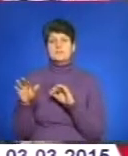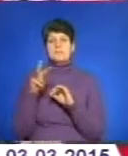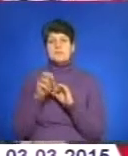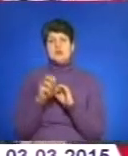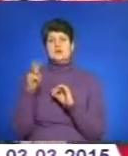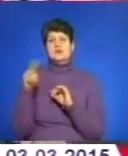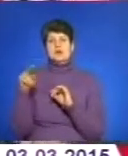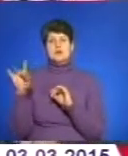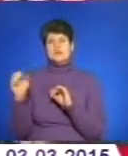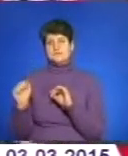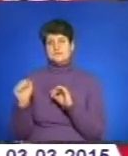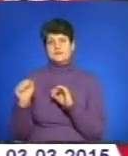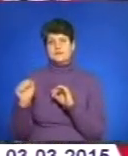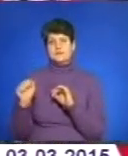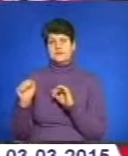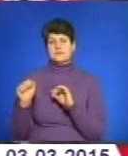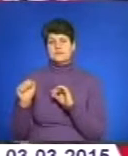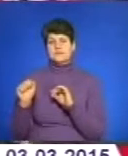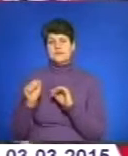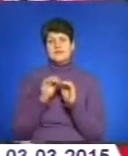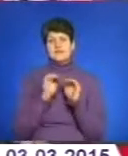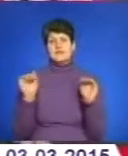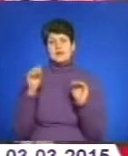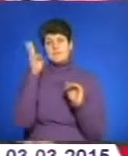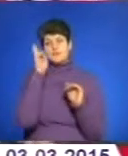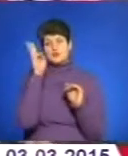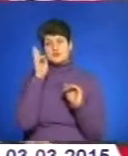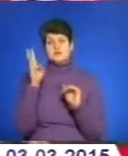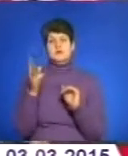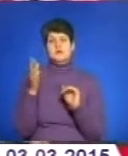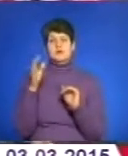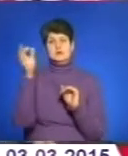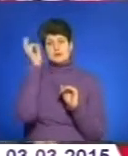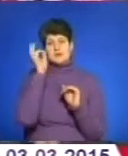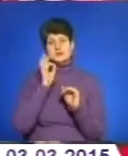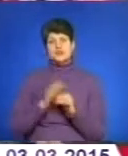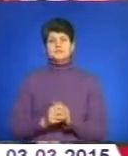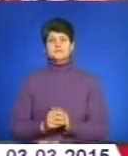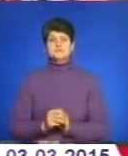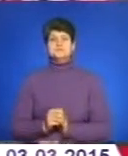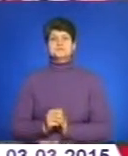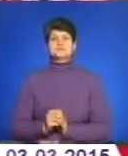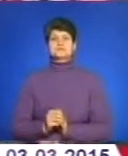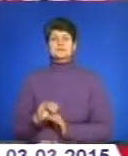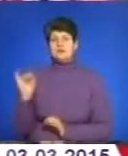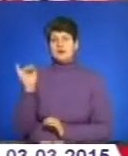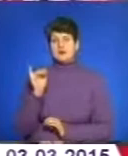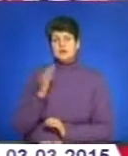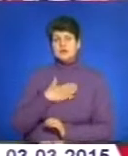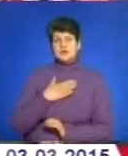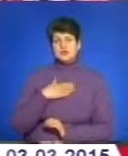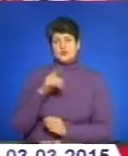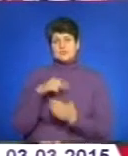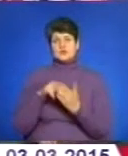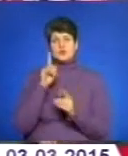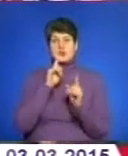Планка, тобто на рівні посольства Федеративної Республіки Німеччини і нашої міської